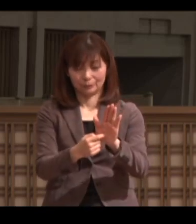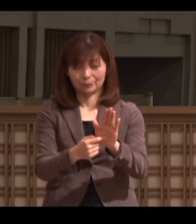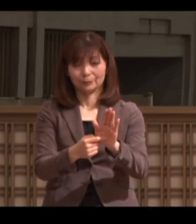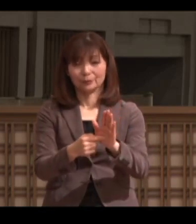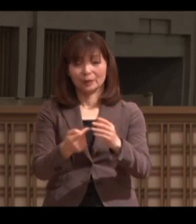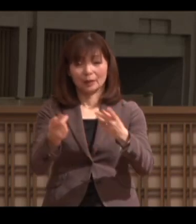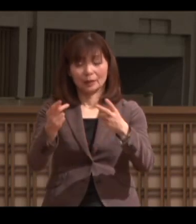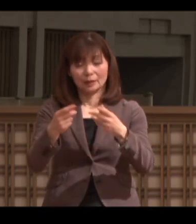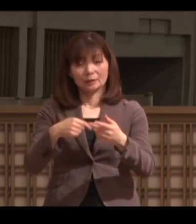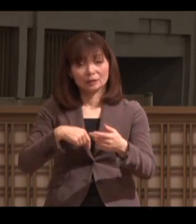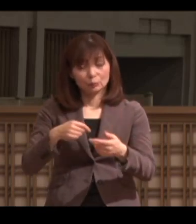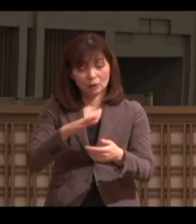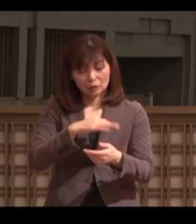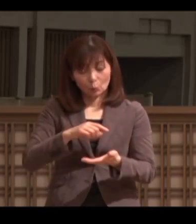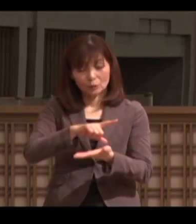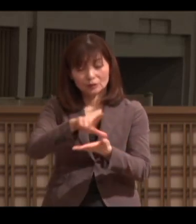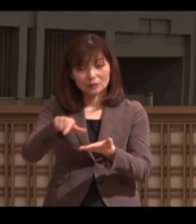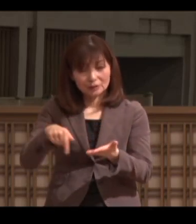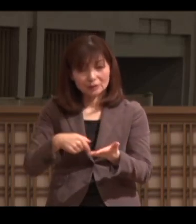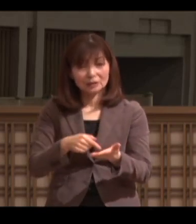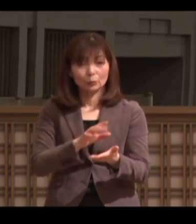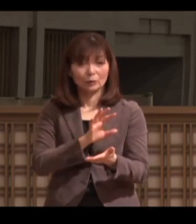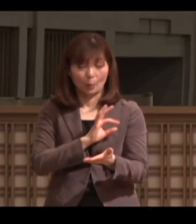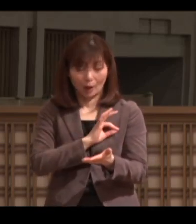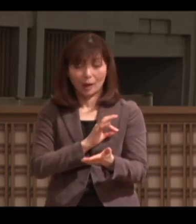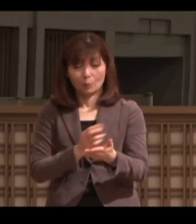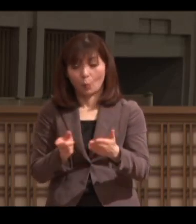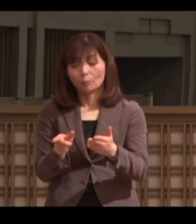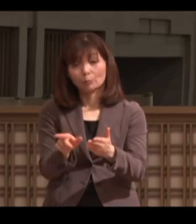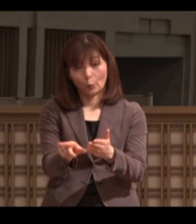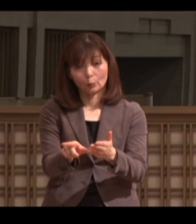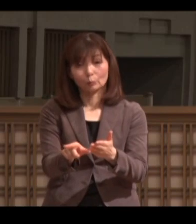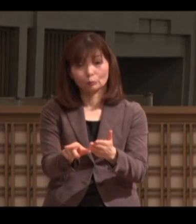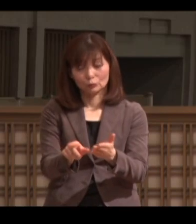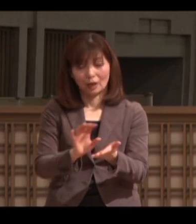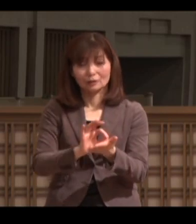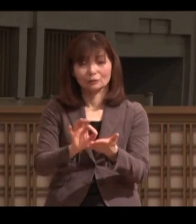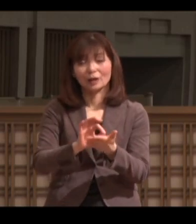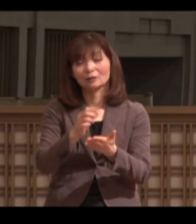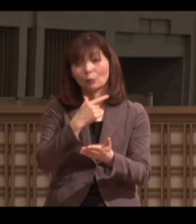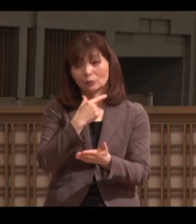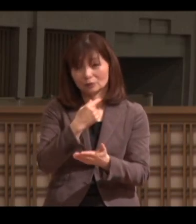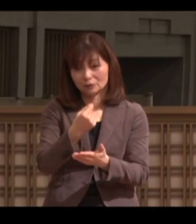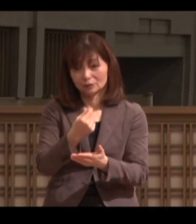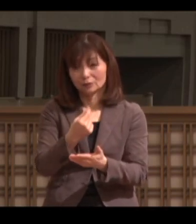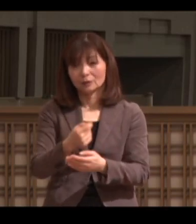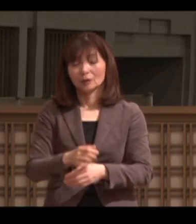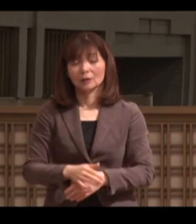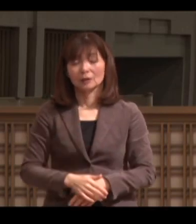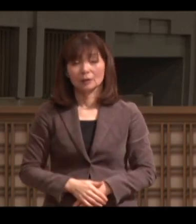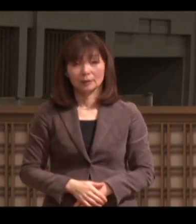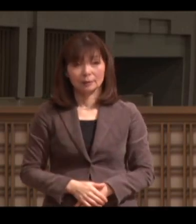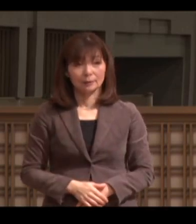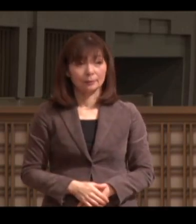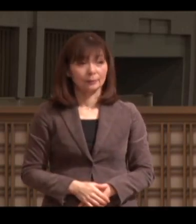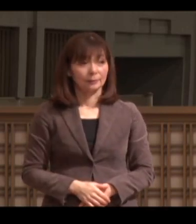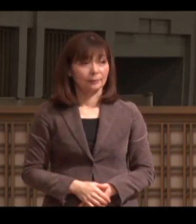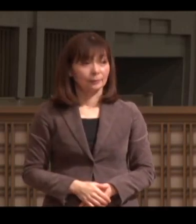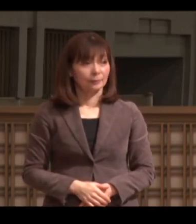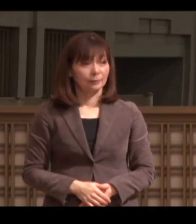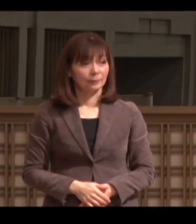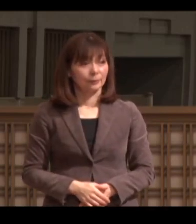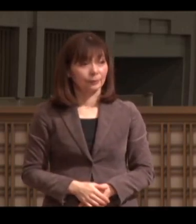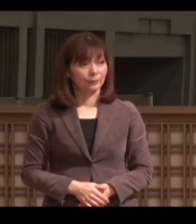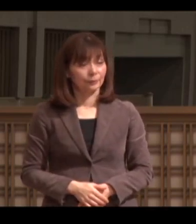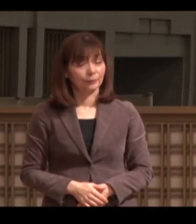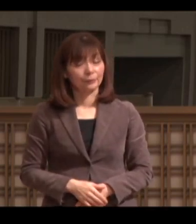名前なりをうまく埋め込んでですねえ使っていただくとありがたいなという風に思っておりますいずれにしてもそのこれ